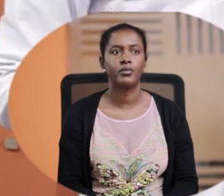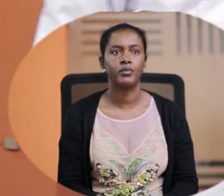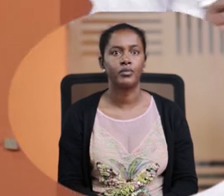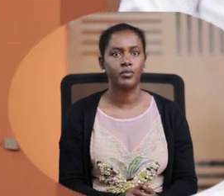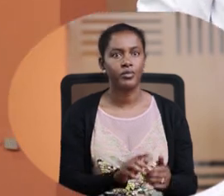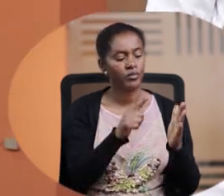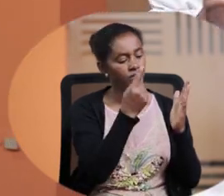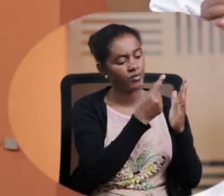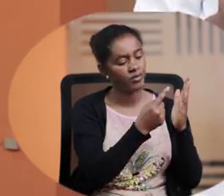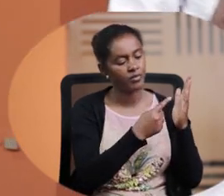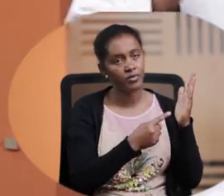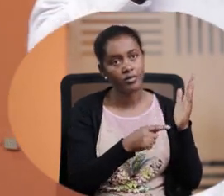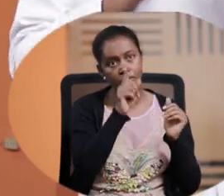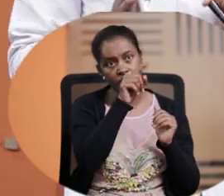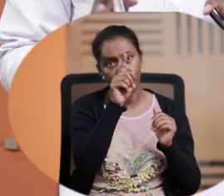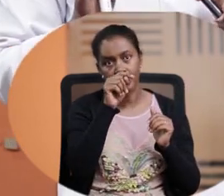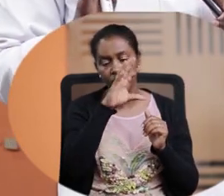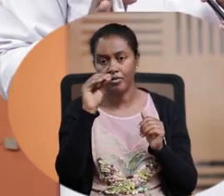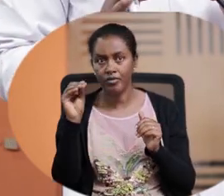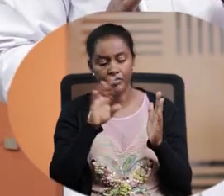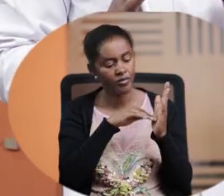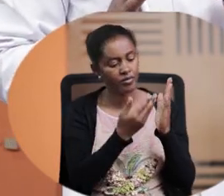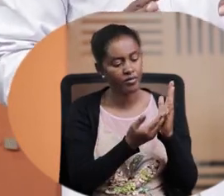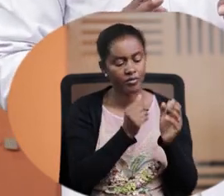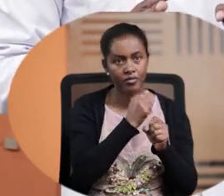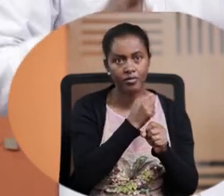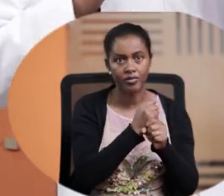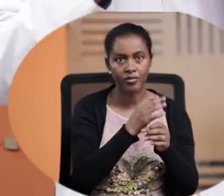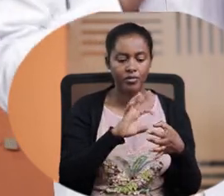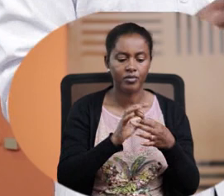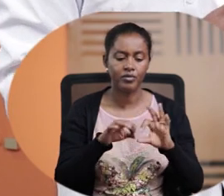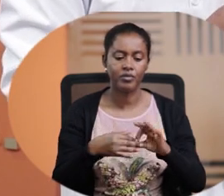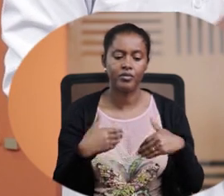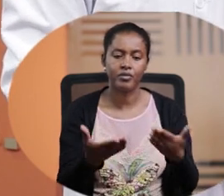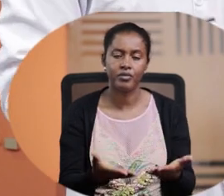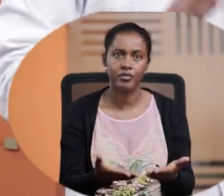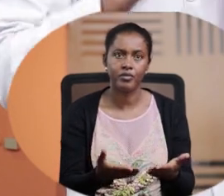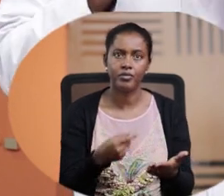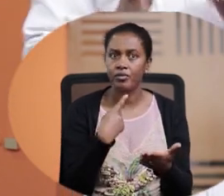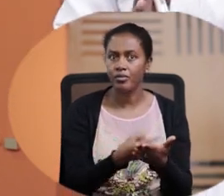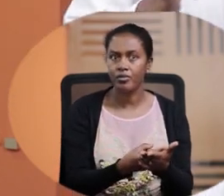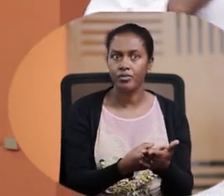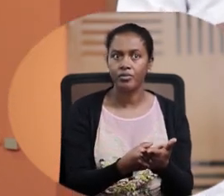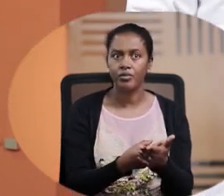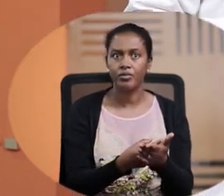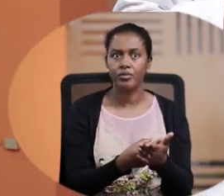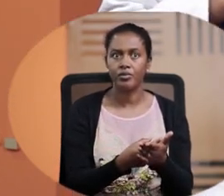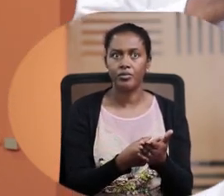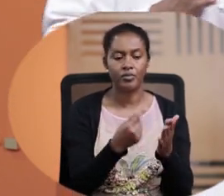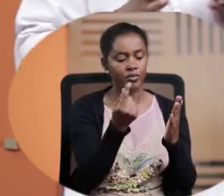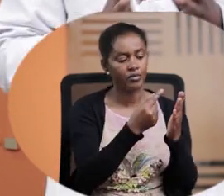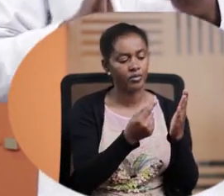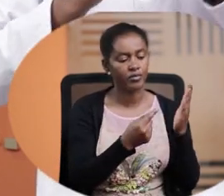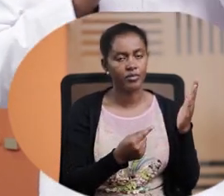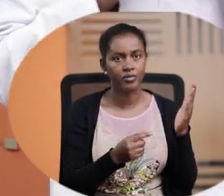grafi sarara fi charti pai ijarun hika tishennu inni kunis grafi sarara fi charti pain